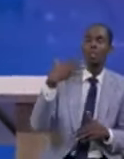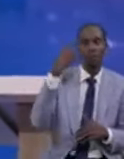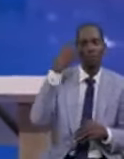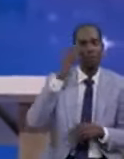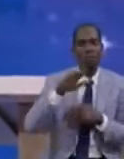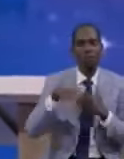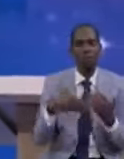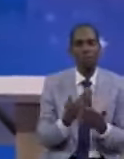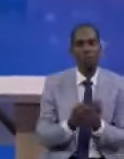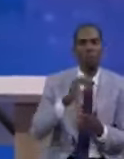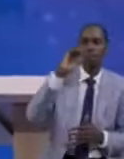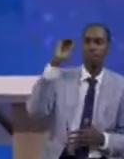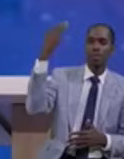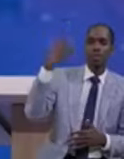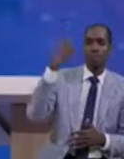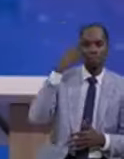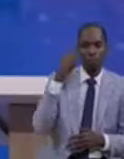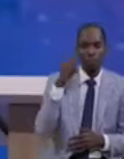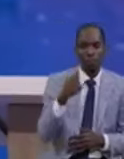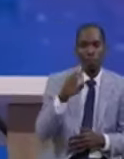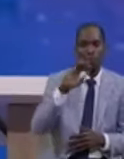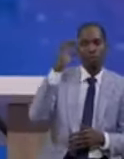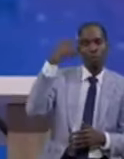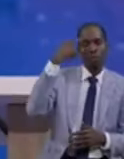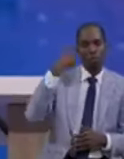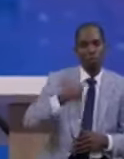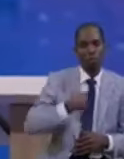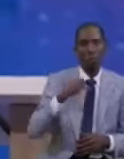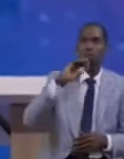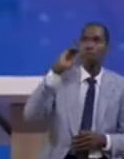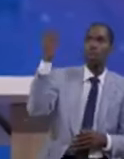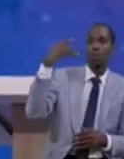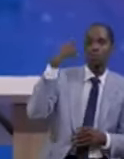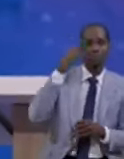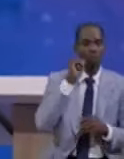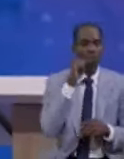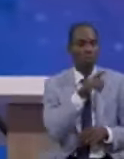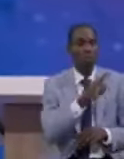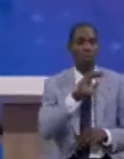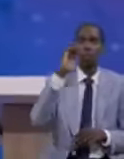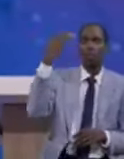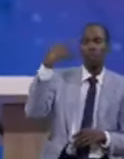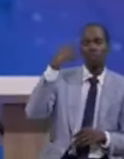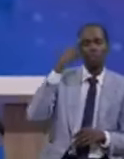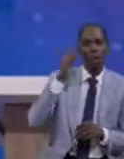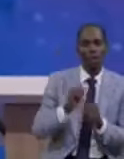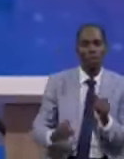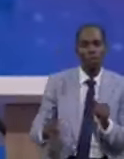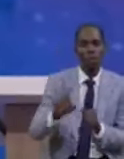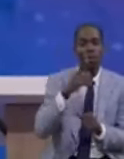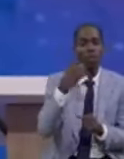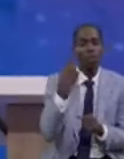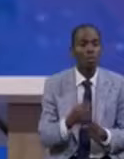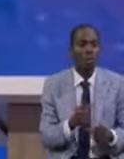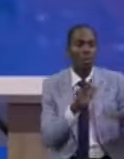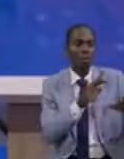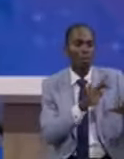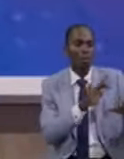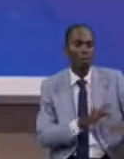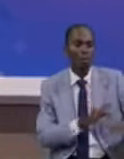toi la grâce pour moi la grâce pour elle la grâce pour tout le monde le Dieu miséricordieux le Dieu